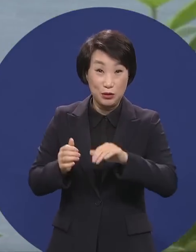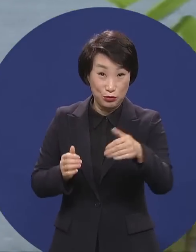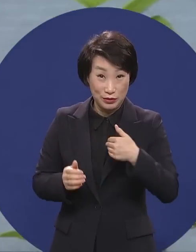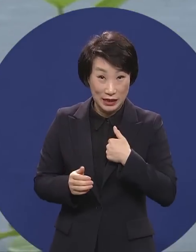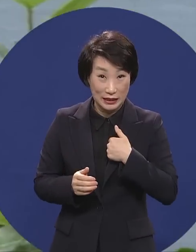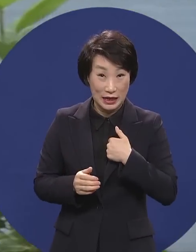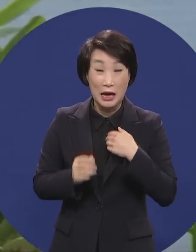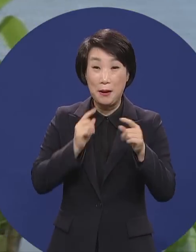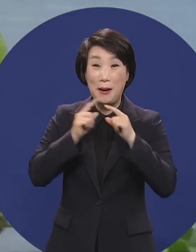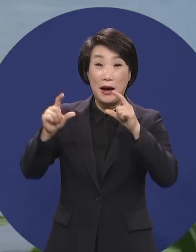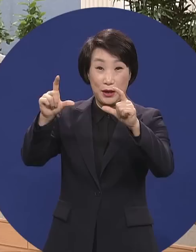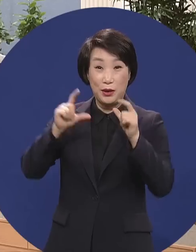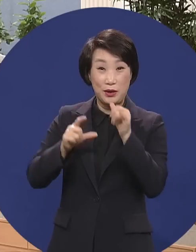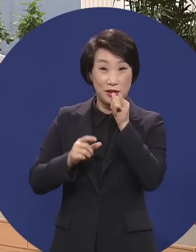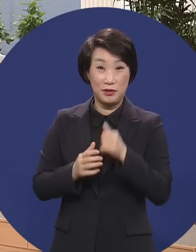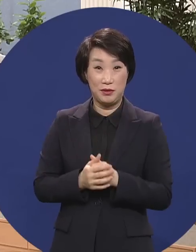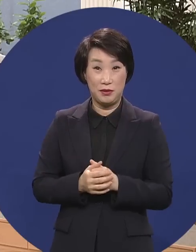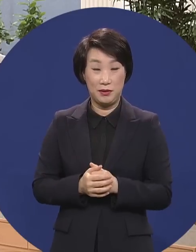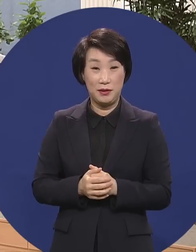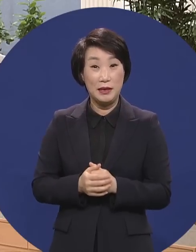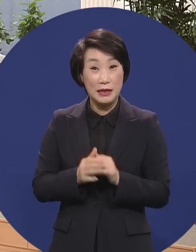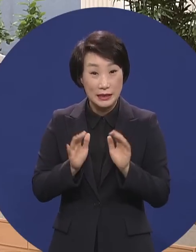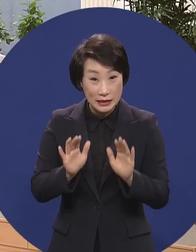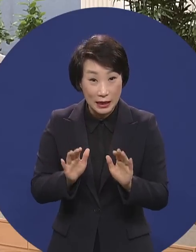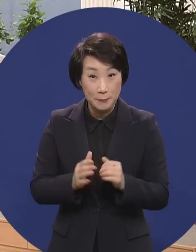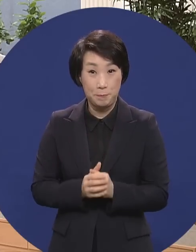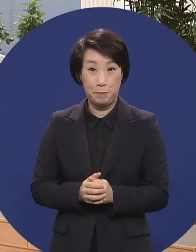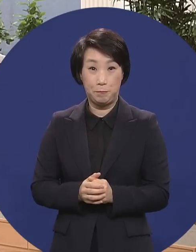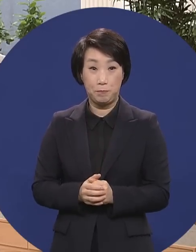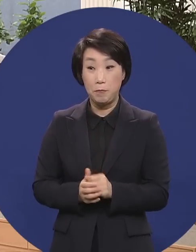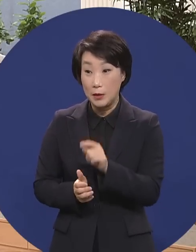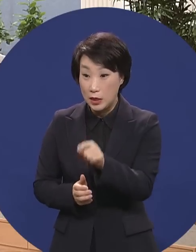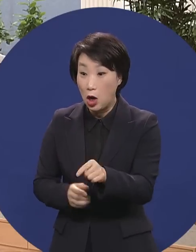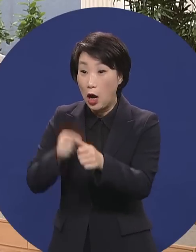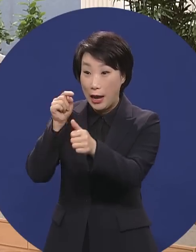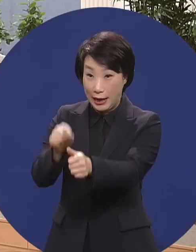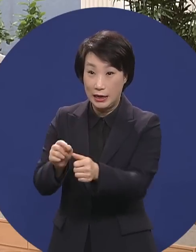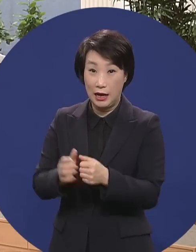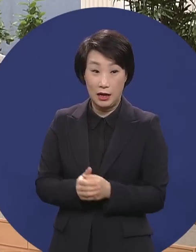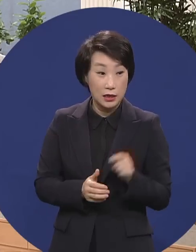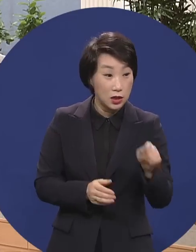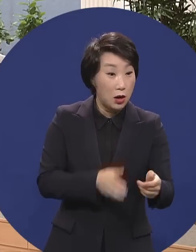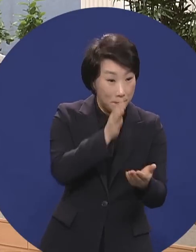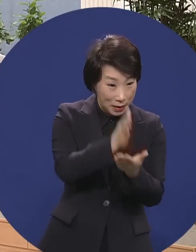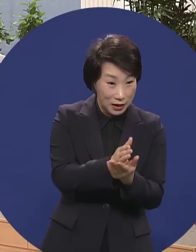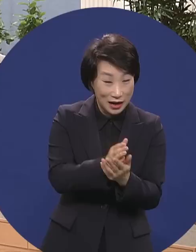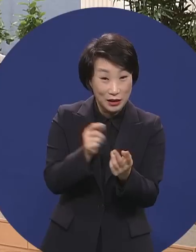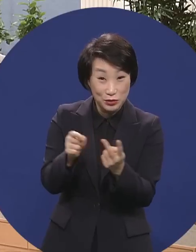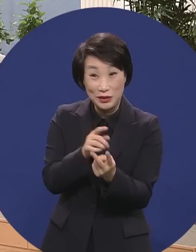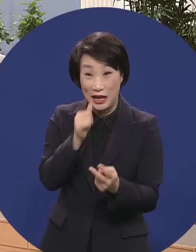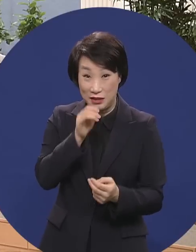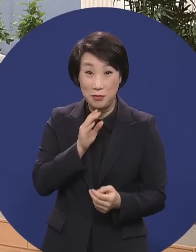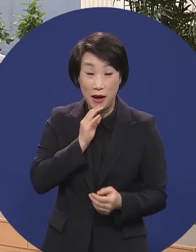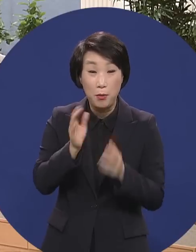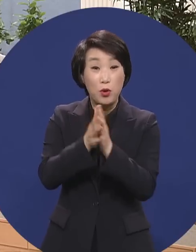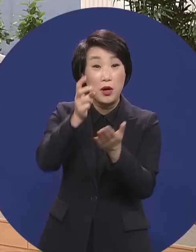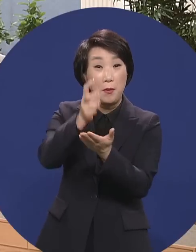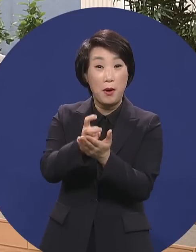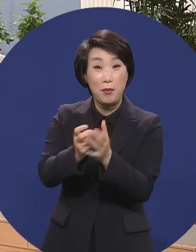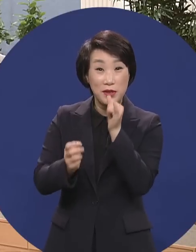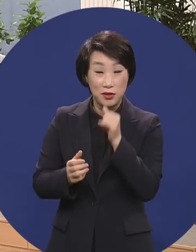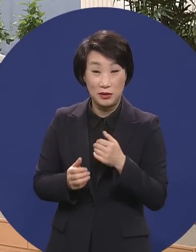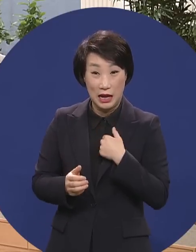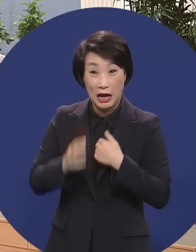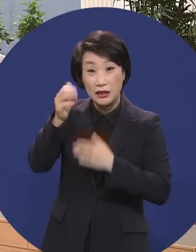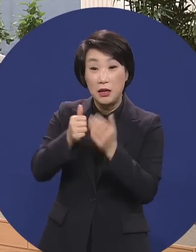인간에게 말씀하실 때, 야, 이것은 해라, 하지 마라. 우리 율법을 봐서도 내